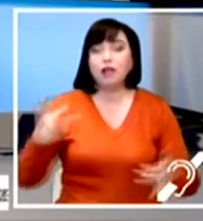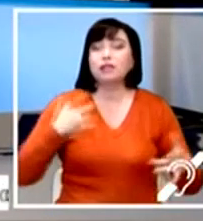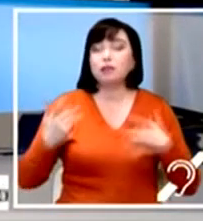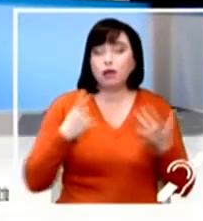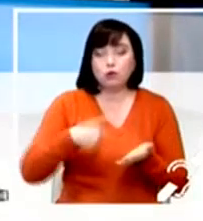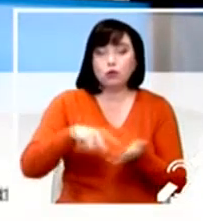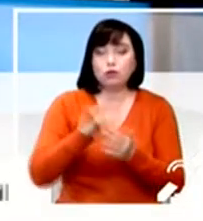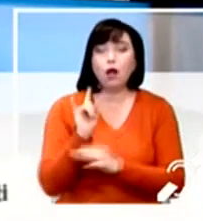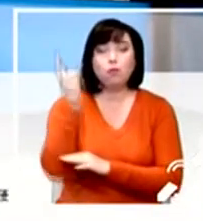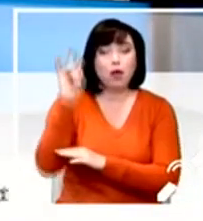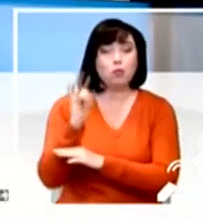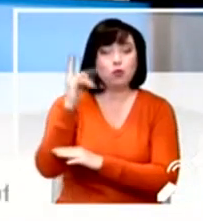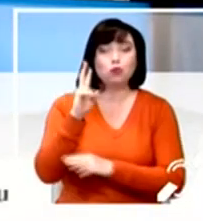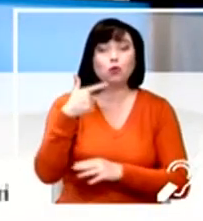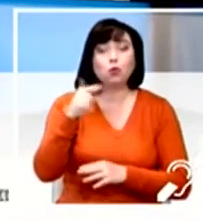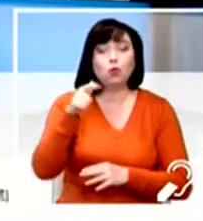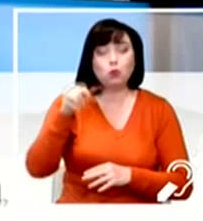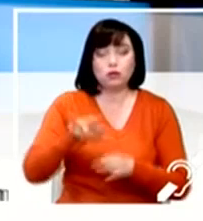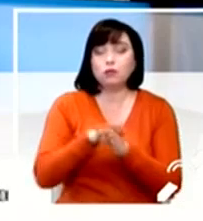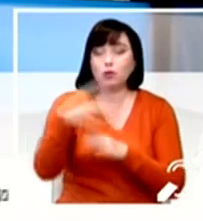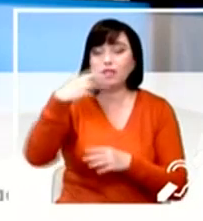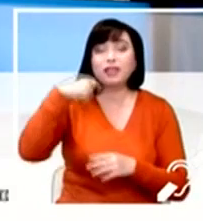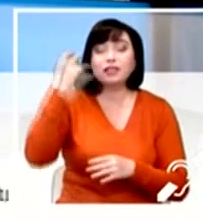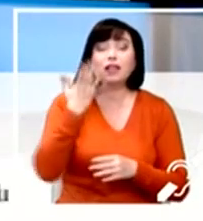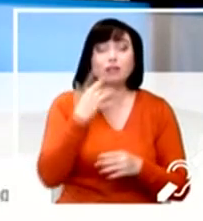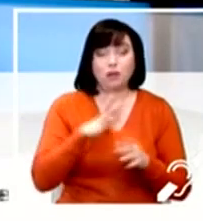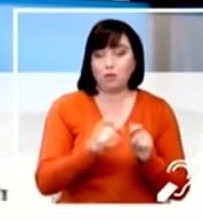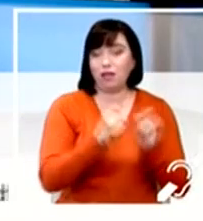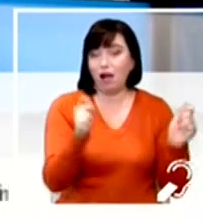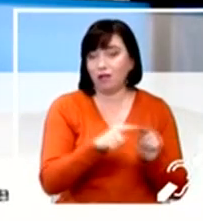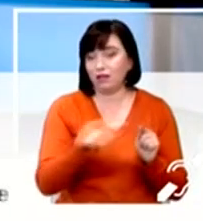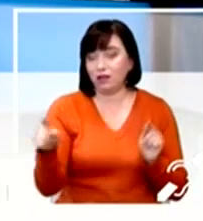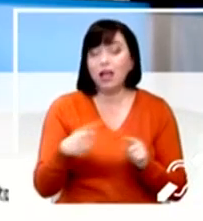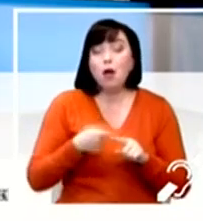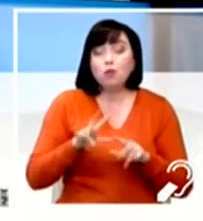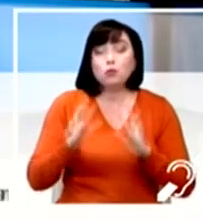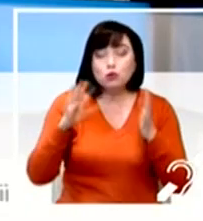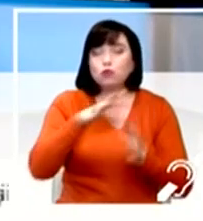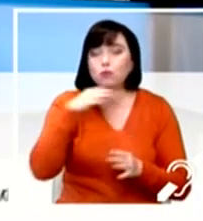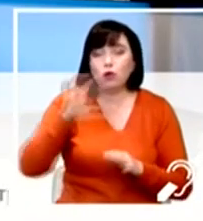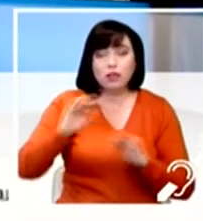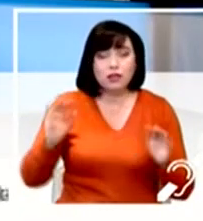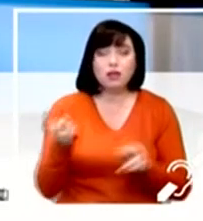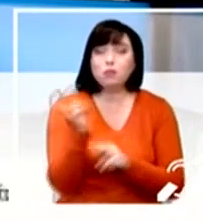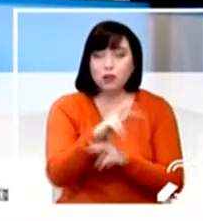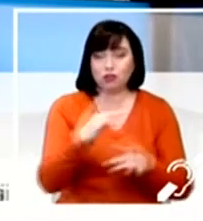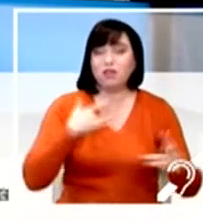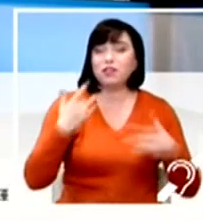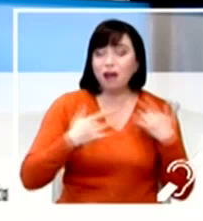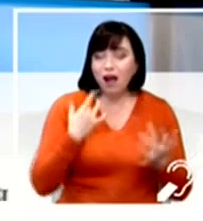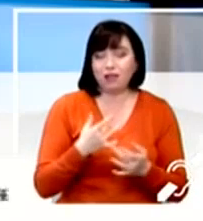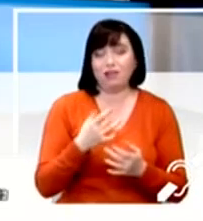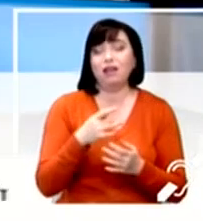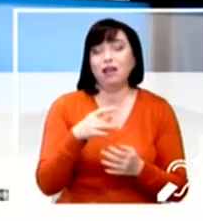Teatrul Municipal de Păpuși Guguță a împlinit 30 de ani de la fondare. Cu această ocazie, sute de copii au venit în casa eroului